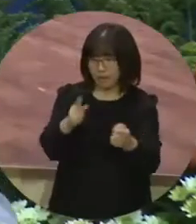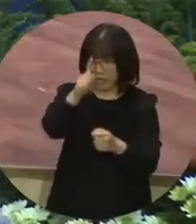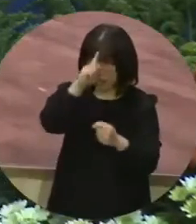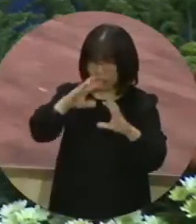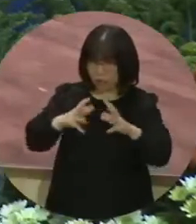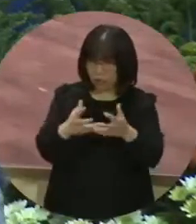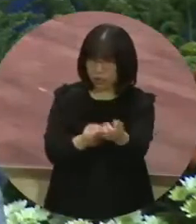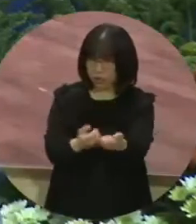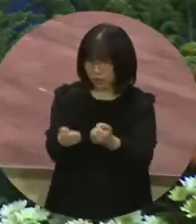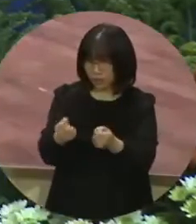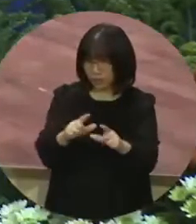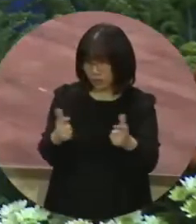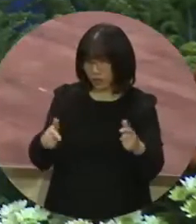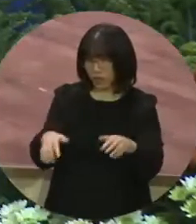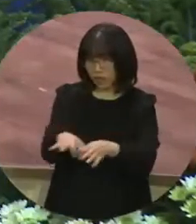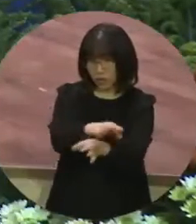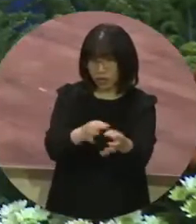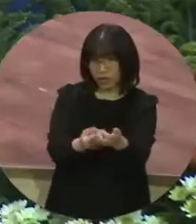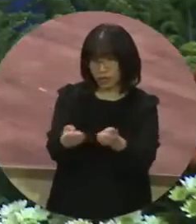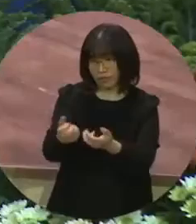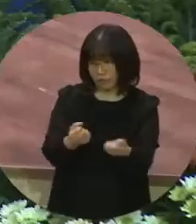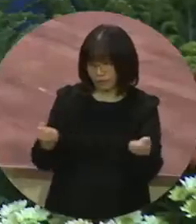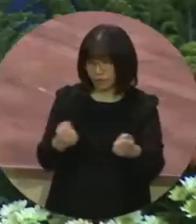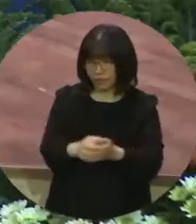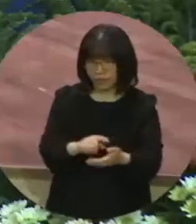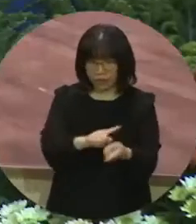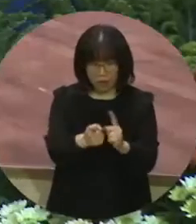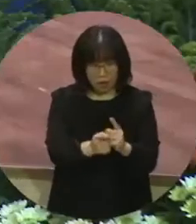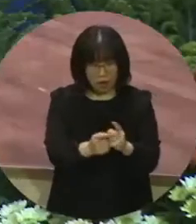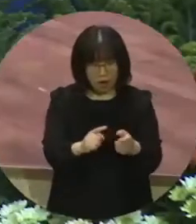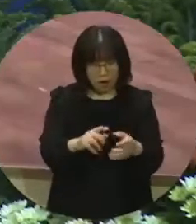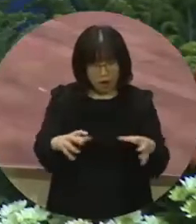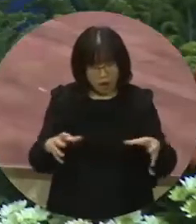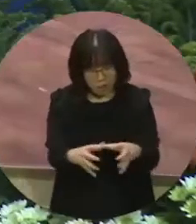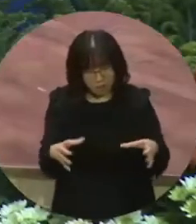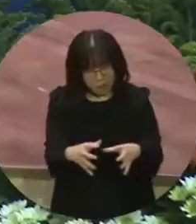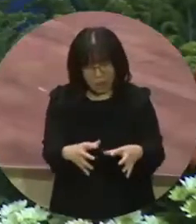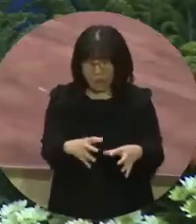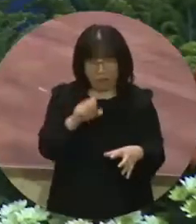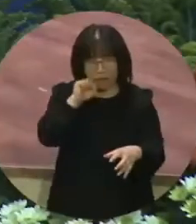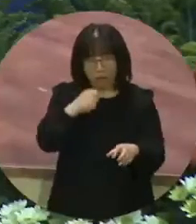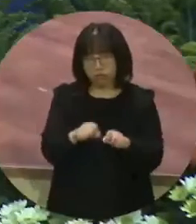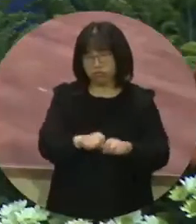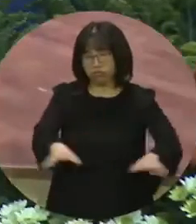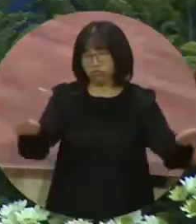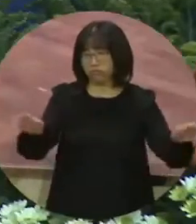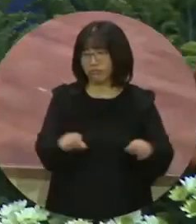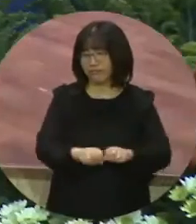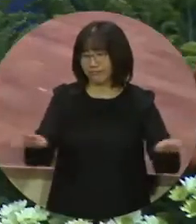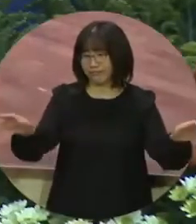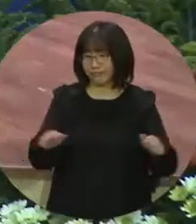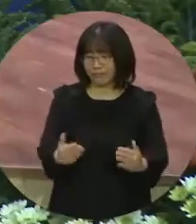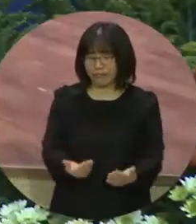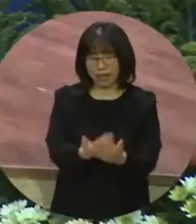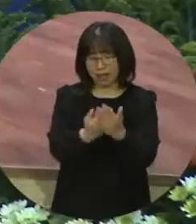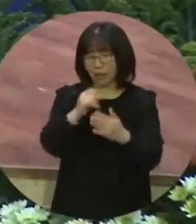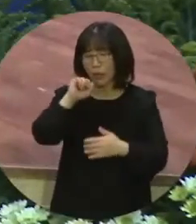이유로. 이렇게요, 소통과 화합이 안 되면 한 걸음도 더 나갈 수 없는 거예요. 발전이 안